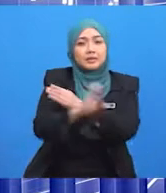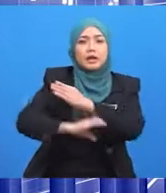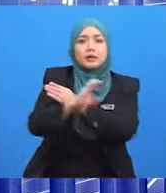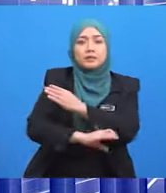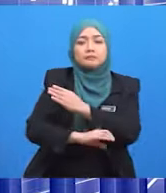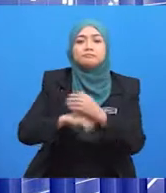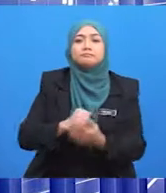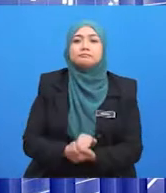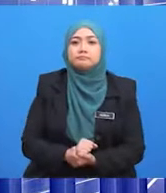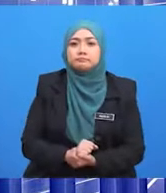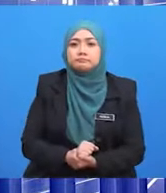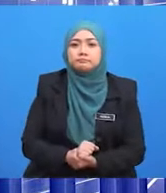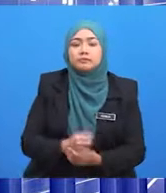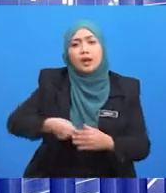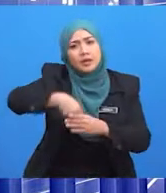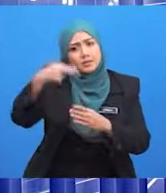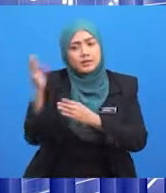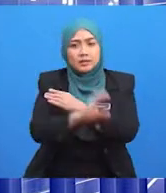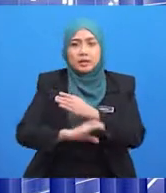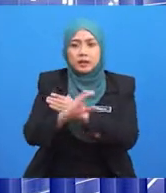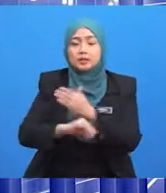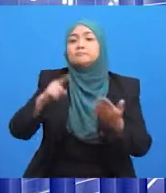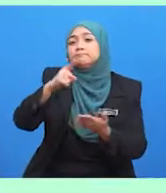yang dimaksudkan dengan hasil negara?